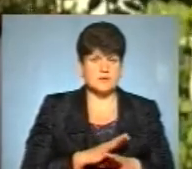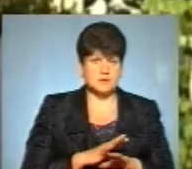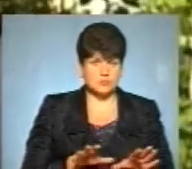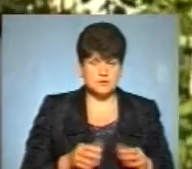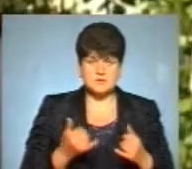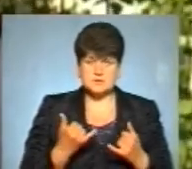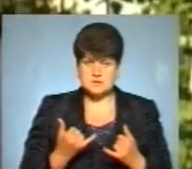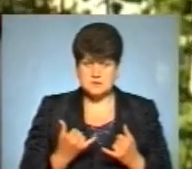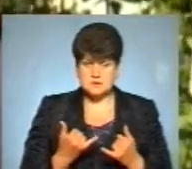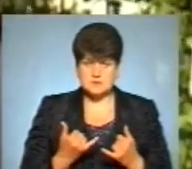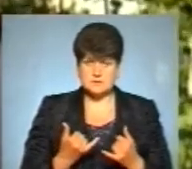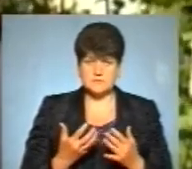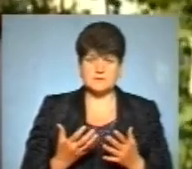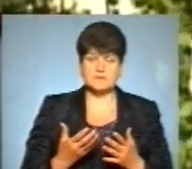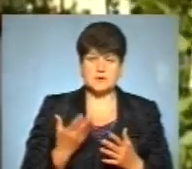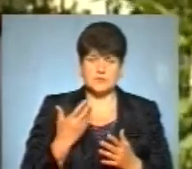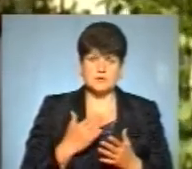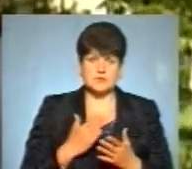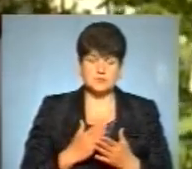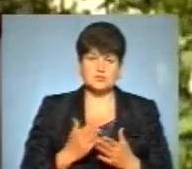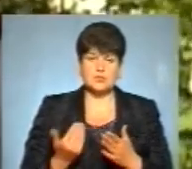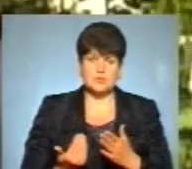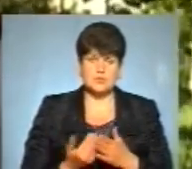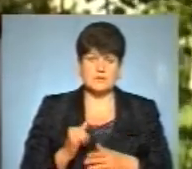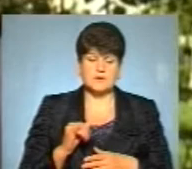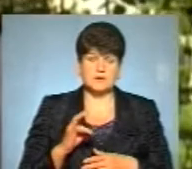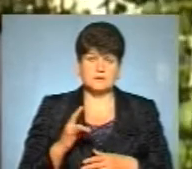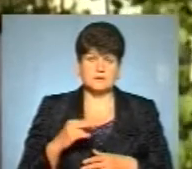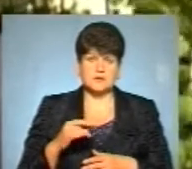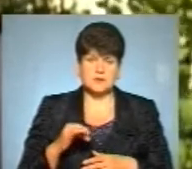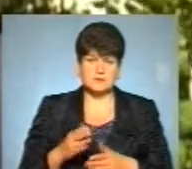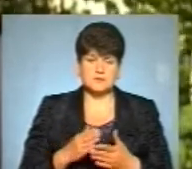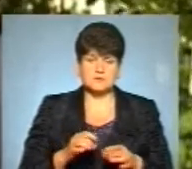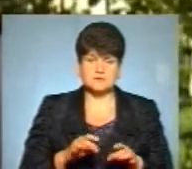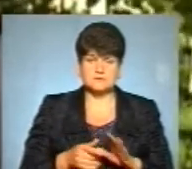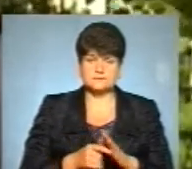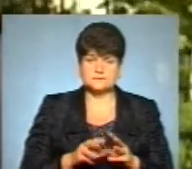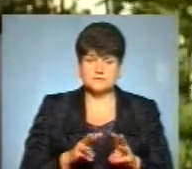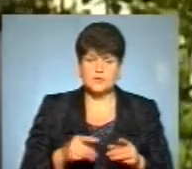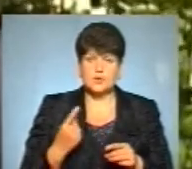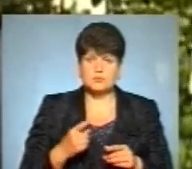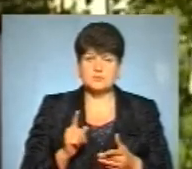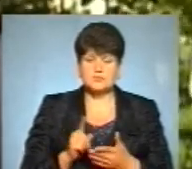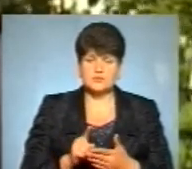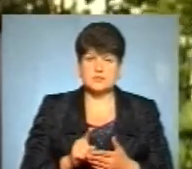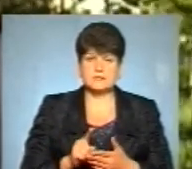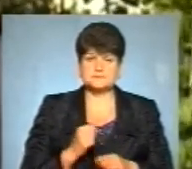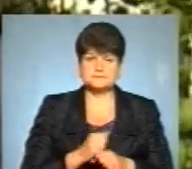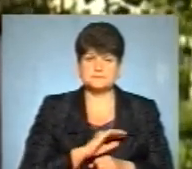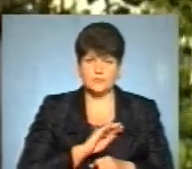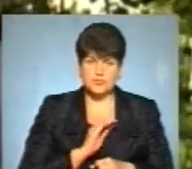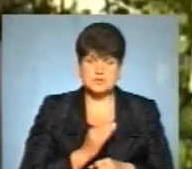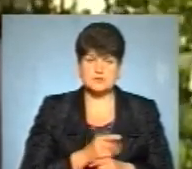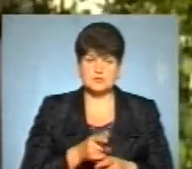Зараз при досягненні нових індикаторів, які визначені постанови Кабінету міністрів, область повинна вживати посилення для того,